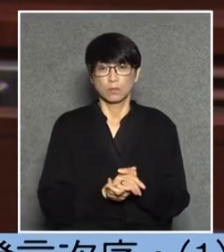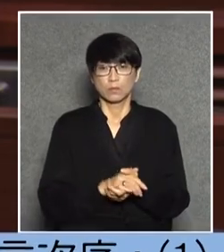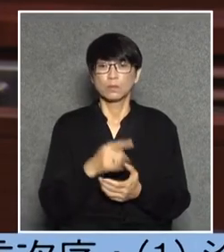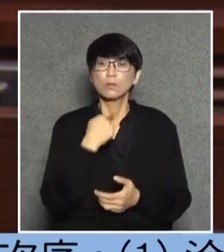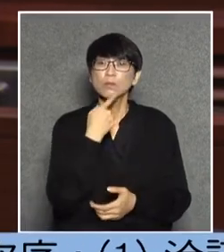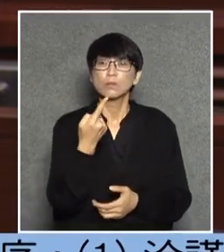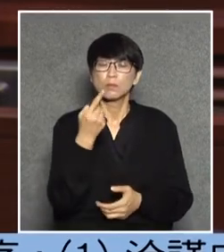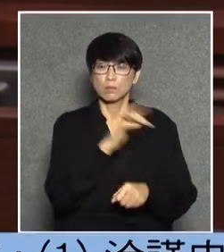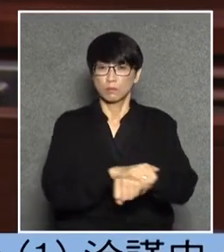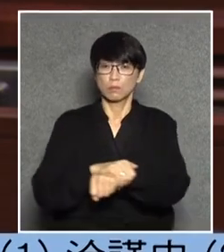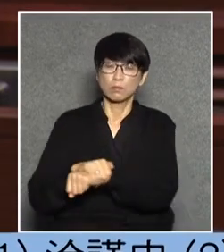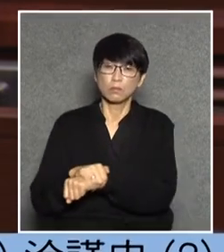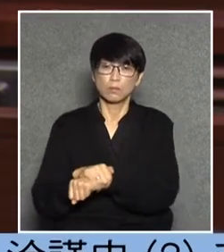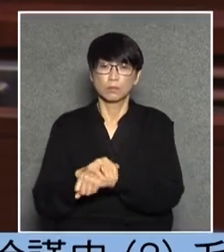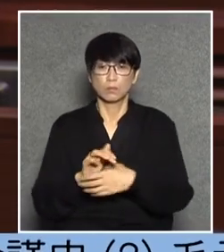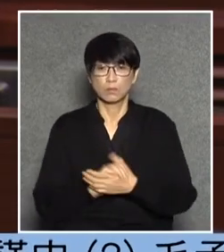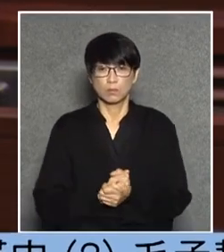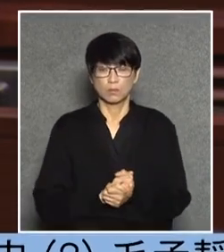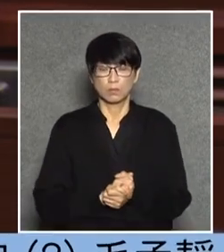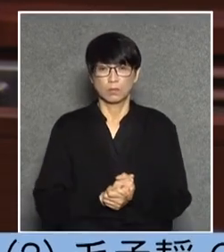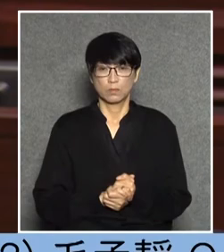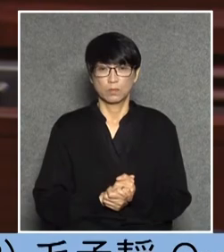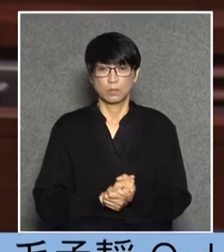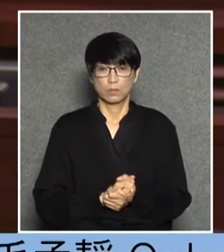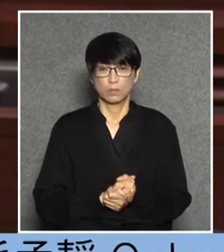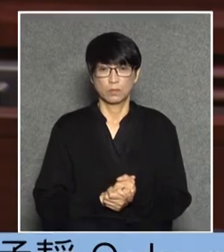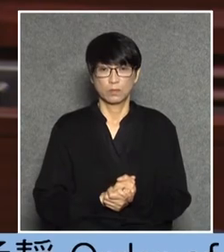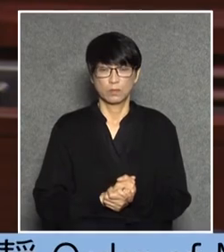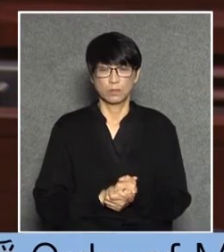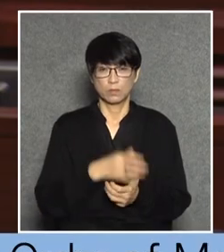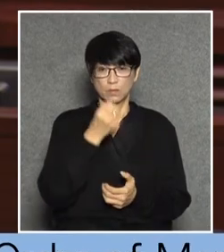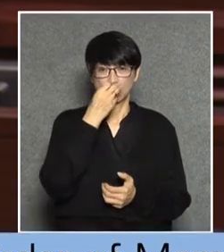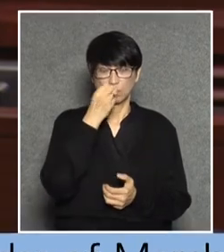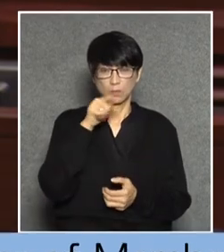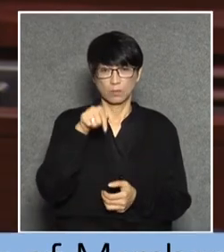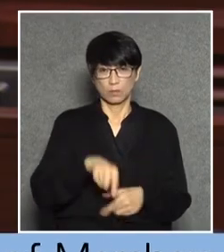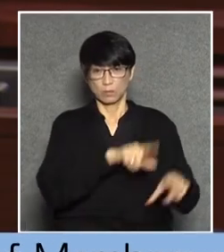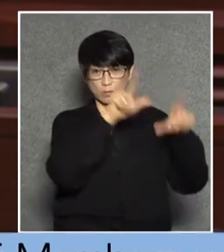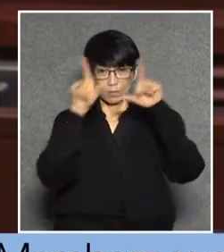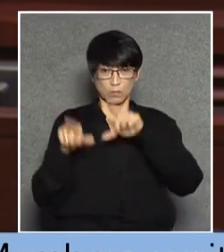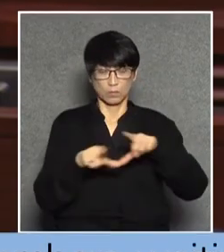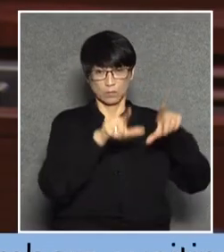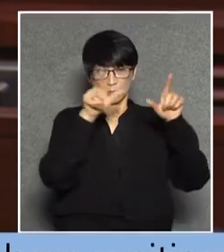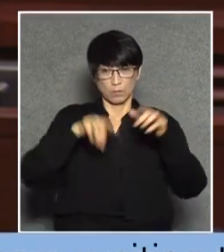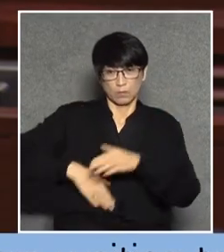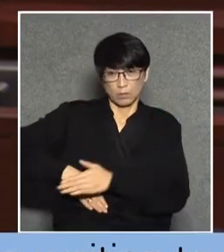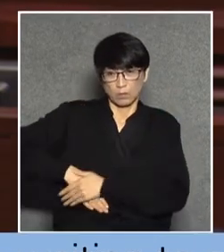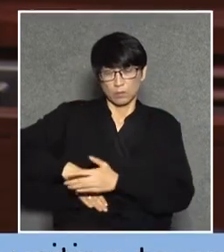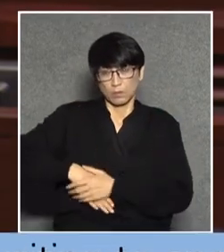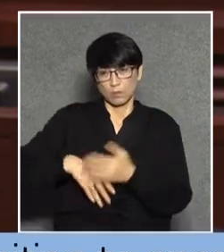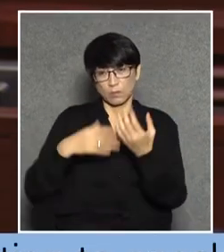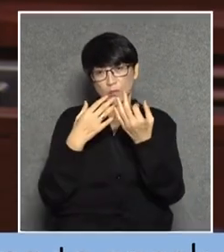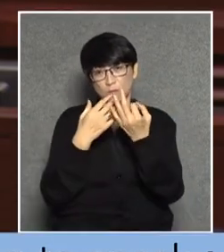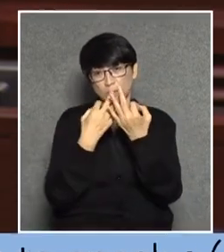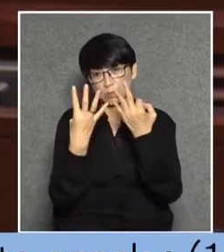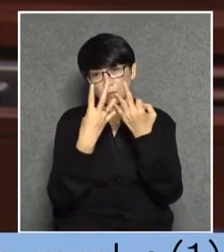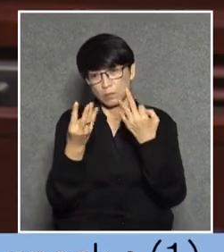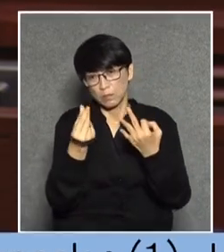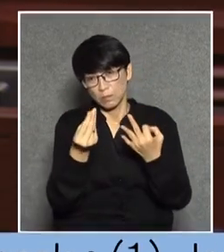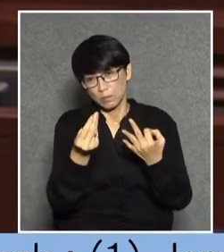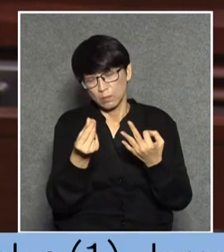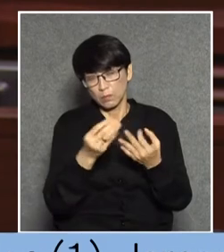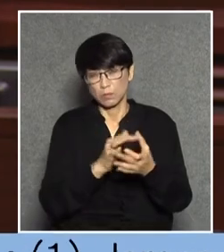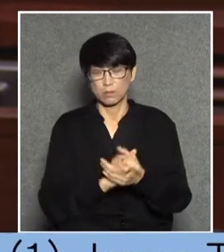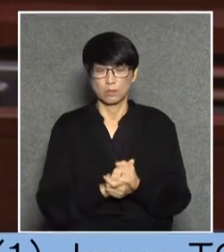哋拉，會唔會一個喺香港住咗幾十年嘅人得34蚊喺荷包？主